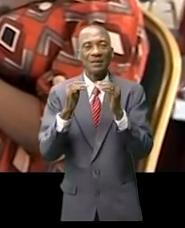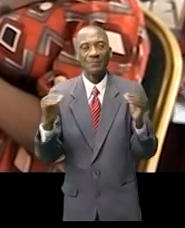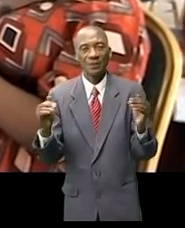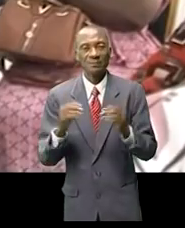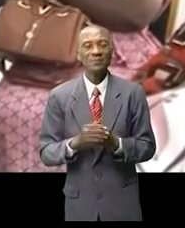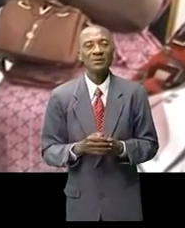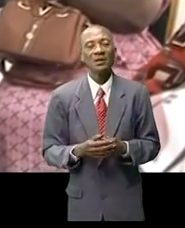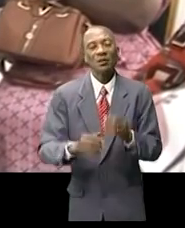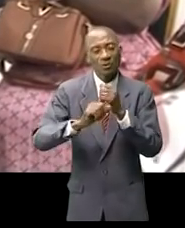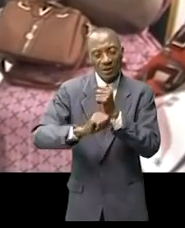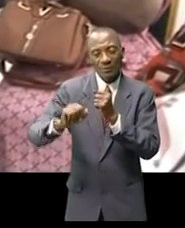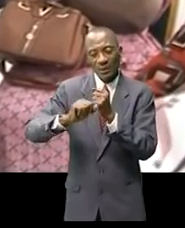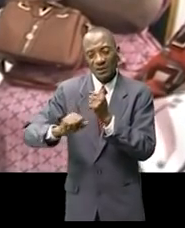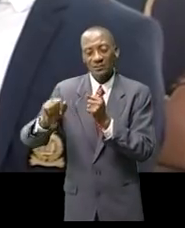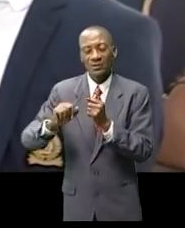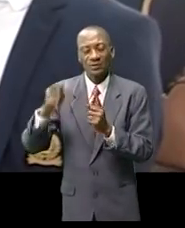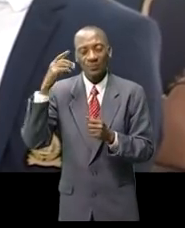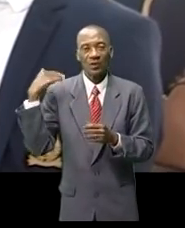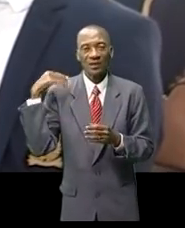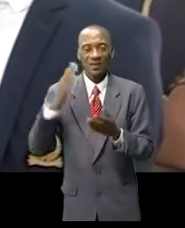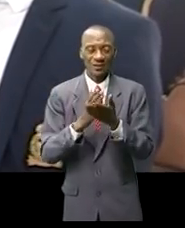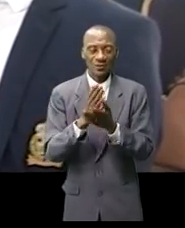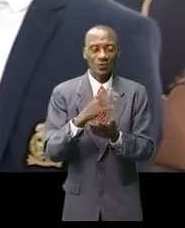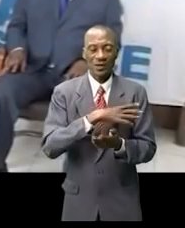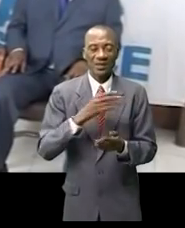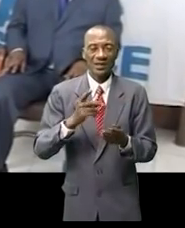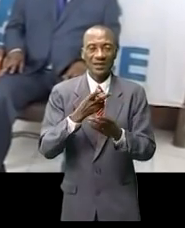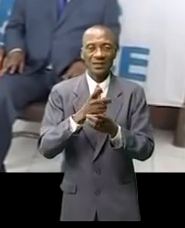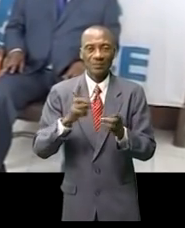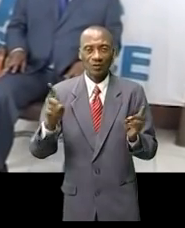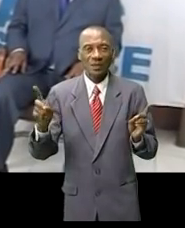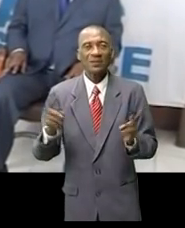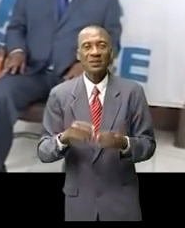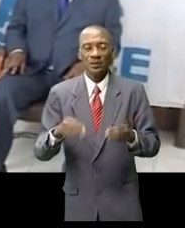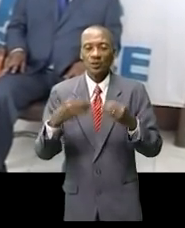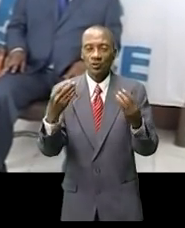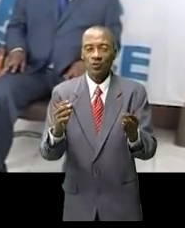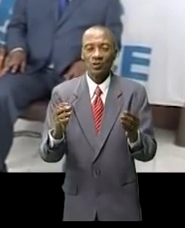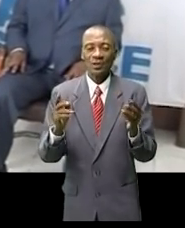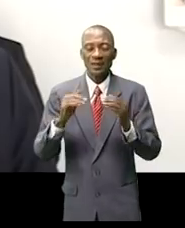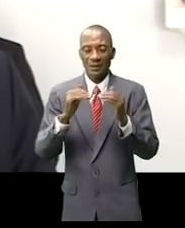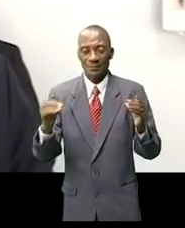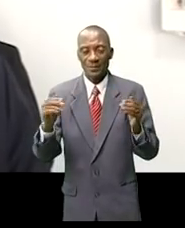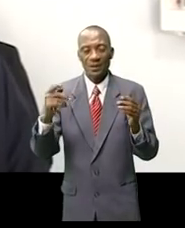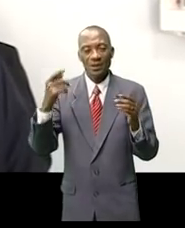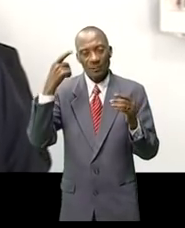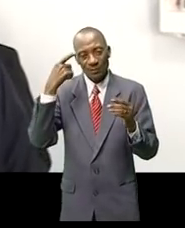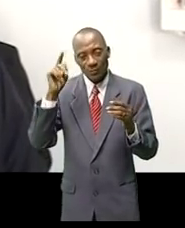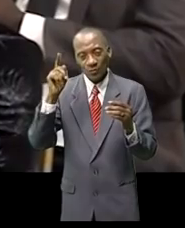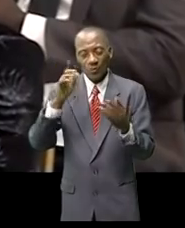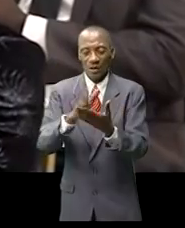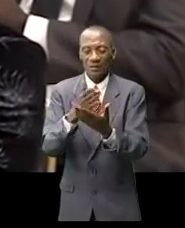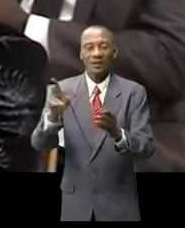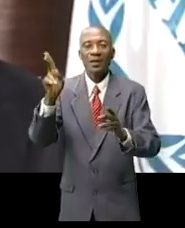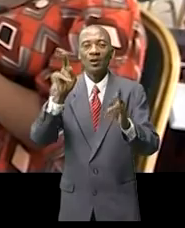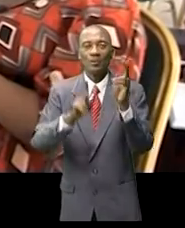sensibilisation sur l'état de droit et démocratie durant cette quinzaine favorise la paix entre le peuple et nation. Elle vient appuyer